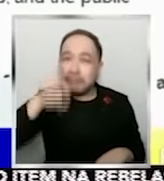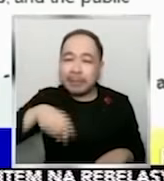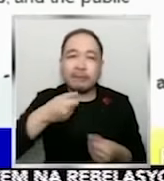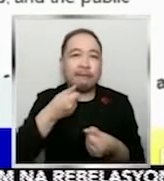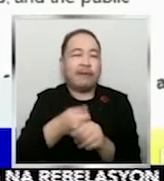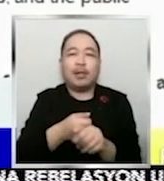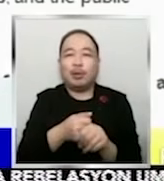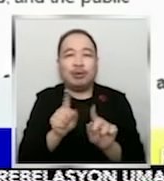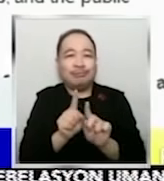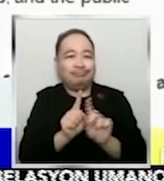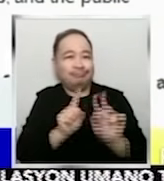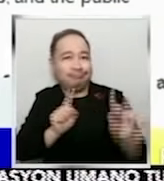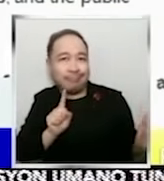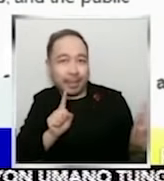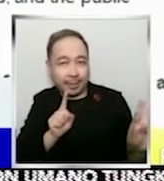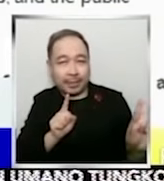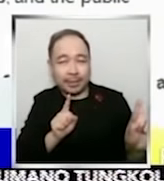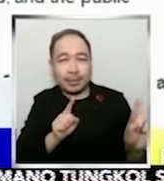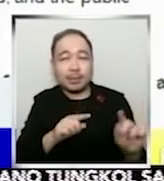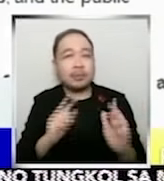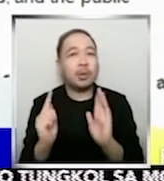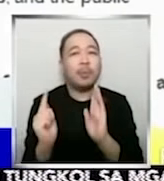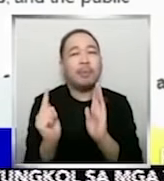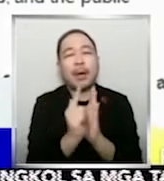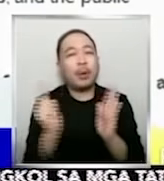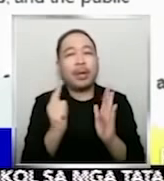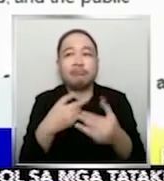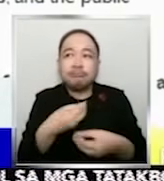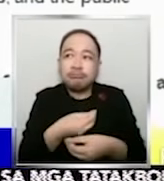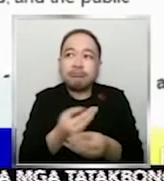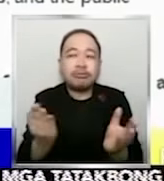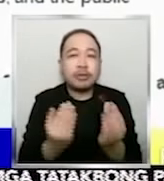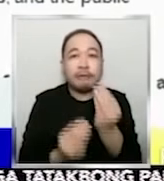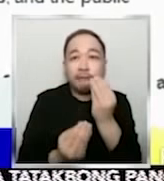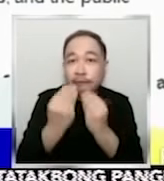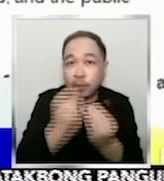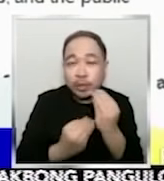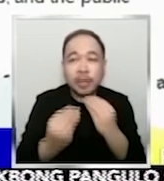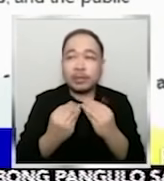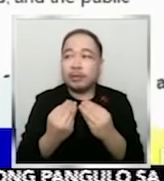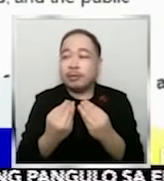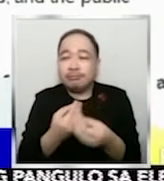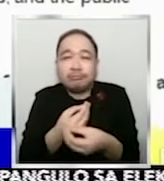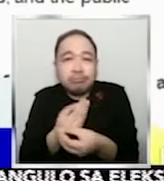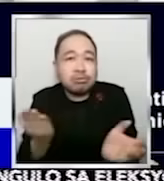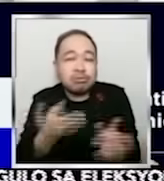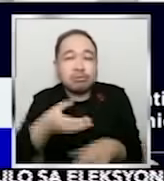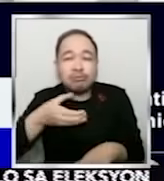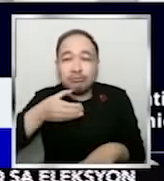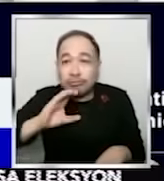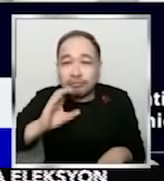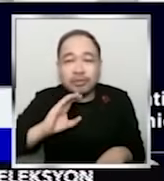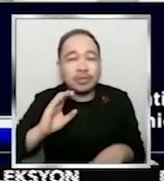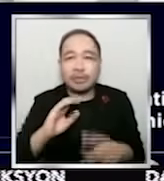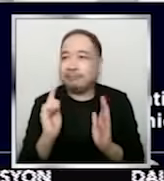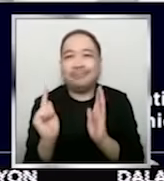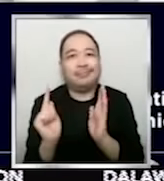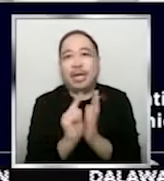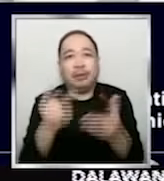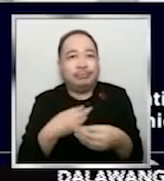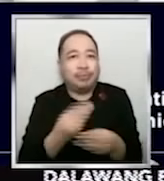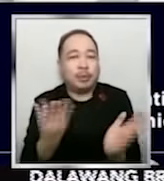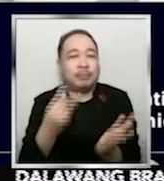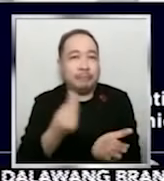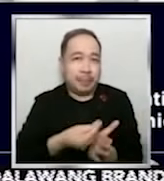At bawal din po mag-distribute ng mga pagkain, ng inumin, at lalo na po ang pera. Ivan Mayrina,